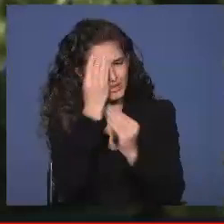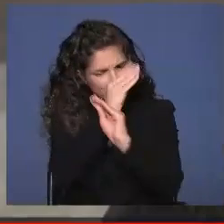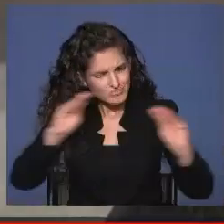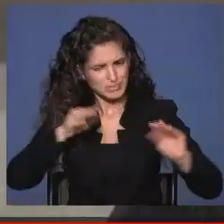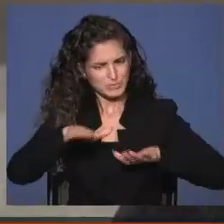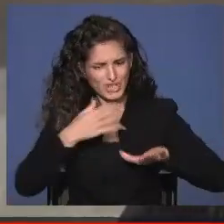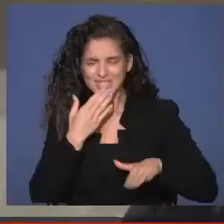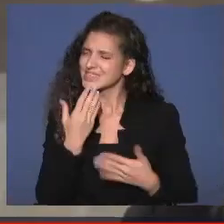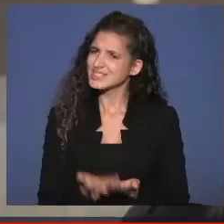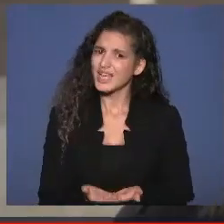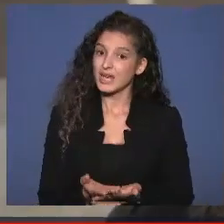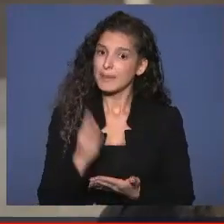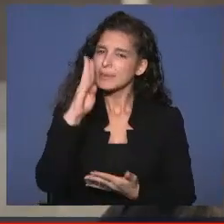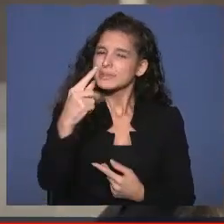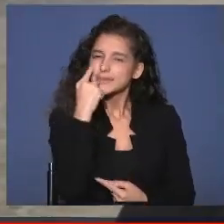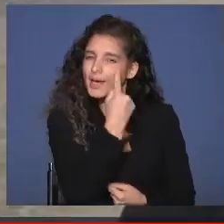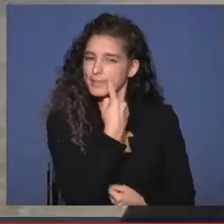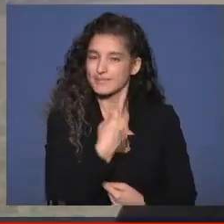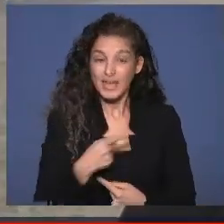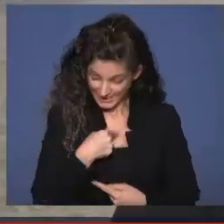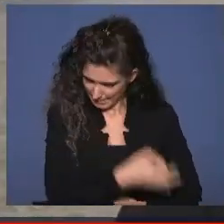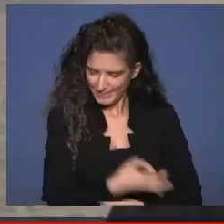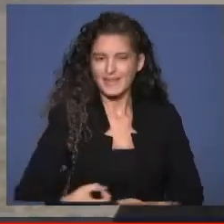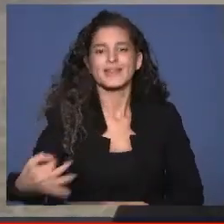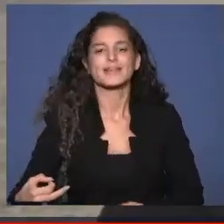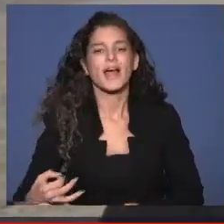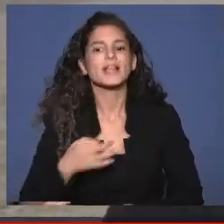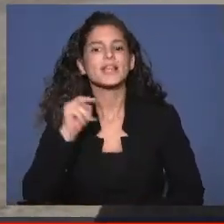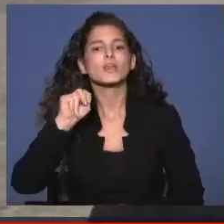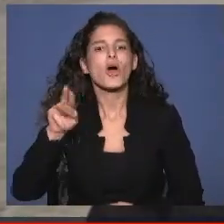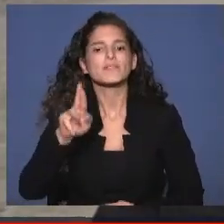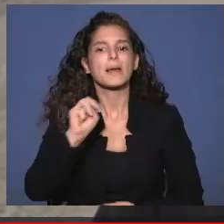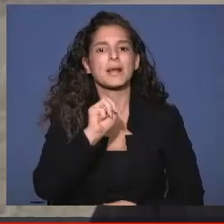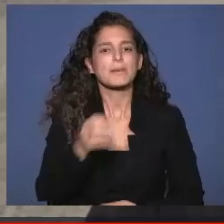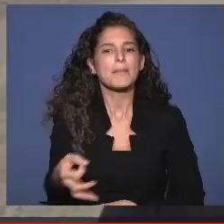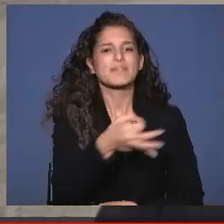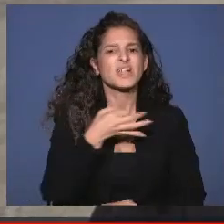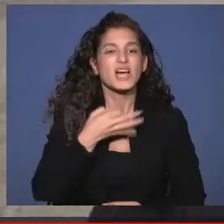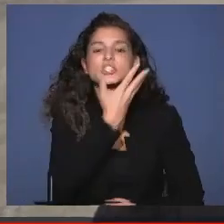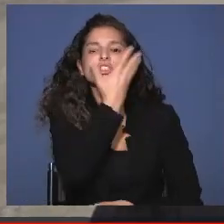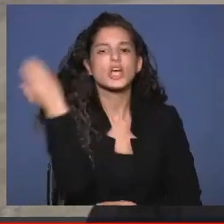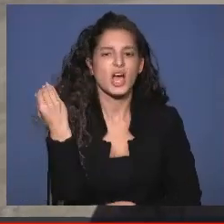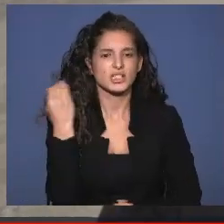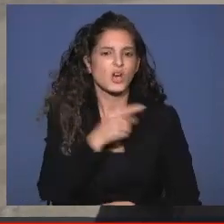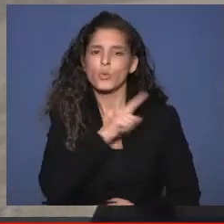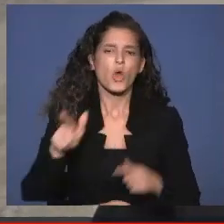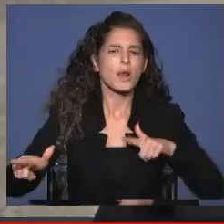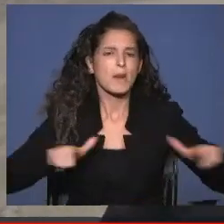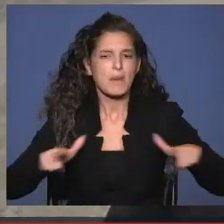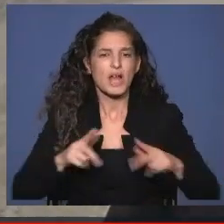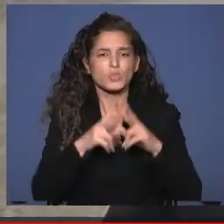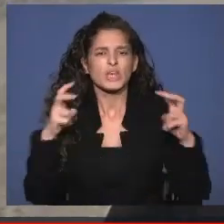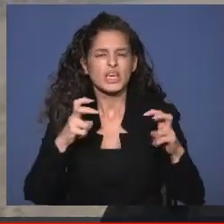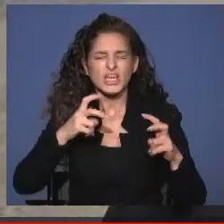ישראל, הנה ביבי תסתכל לי בעיניים ואני ימנית. אני נועה רויטל מלכה מהפריפריה, הנשכחת, אנחנו לא למפה, אנחנו עיר